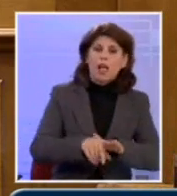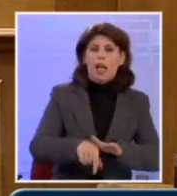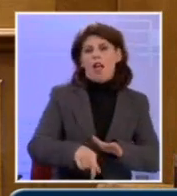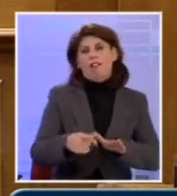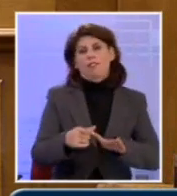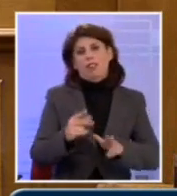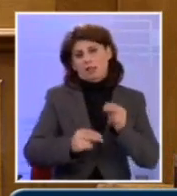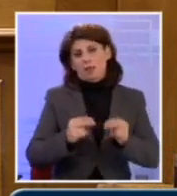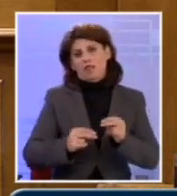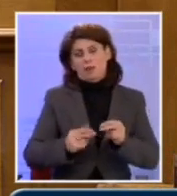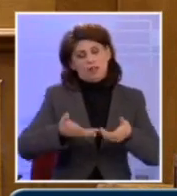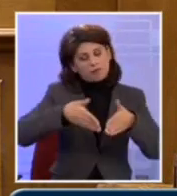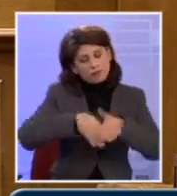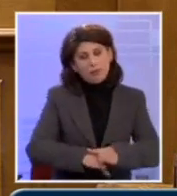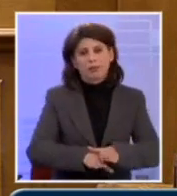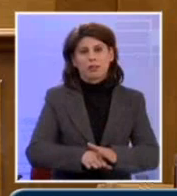πληγές.